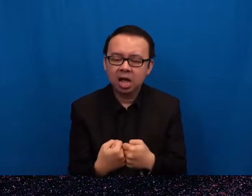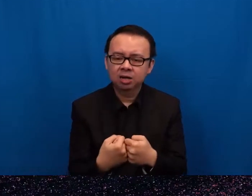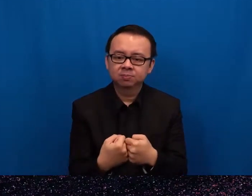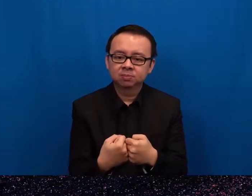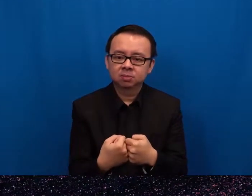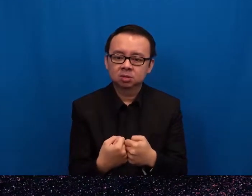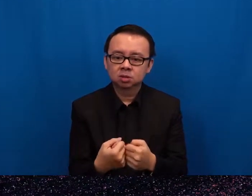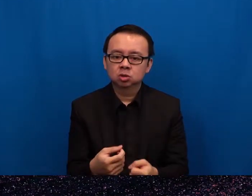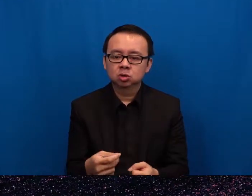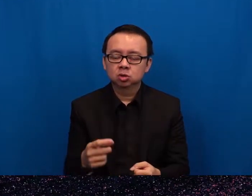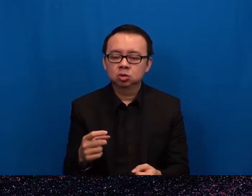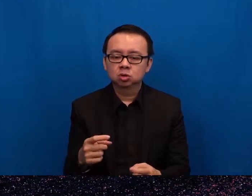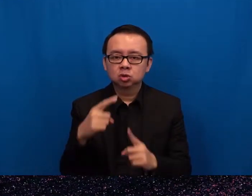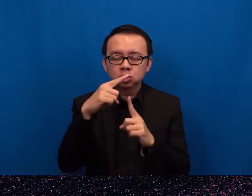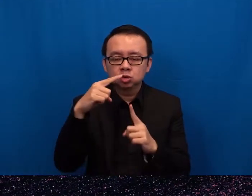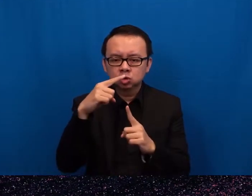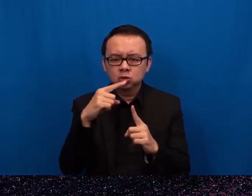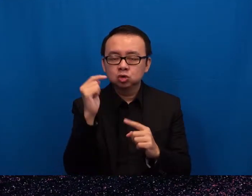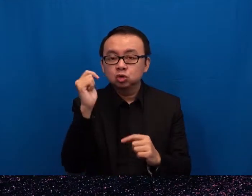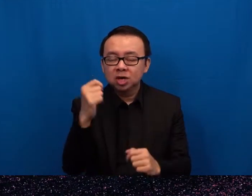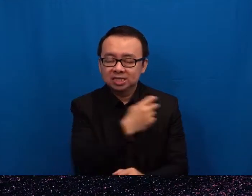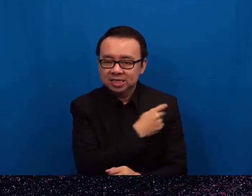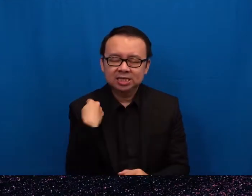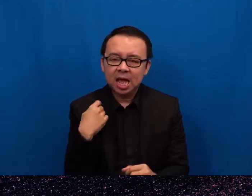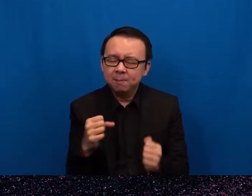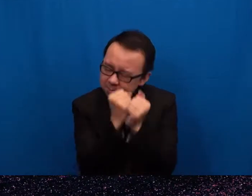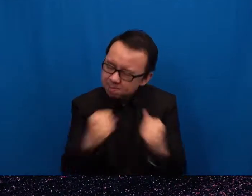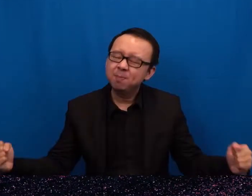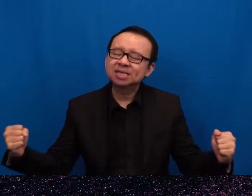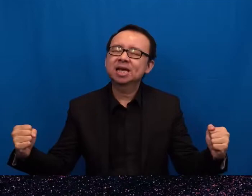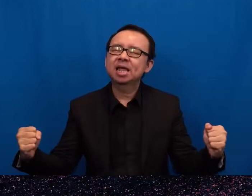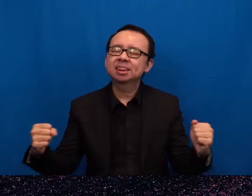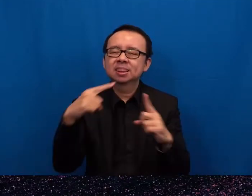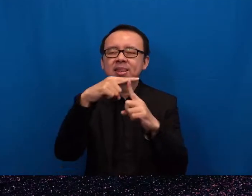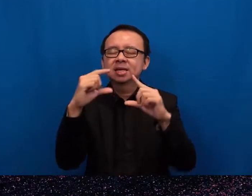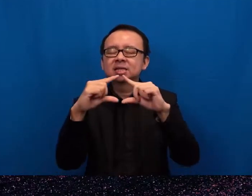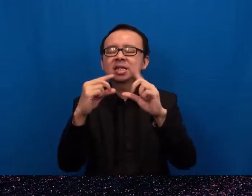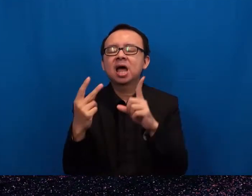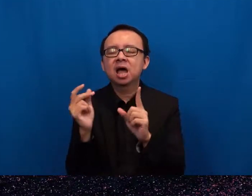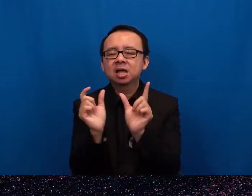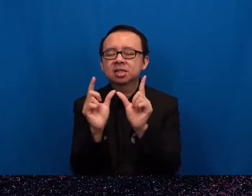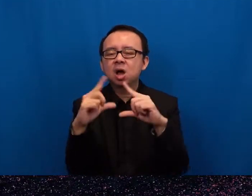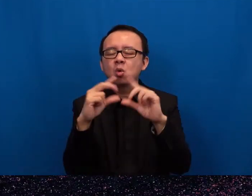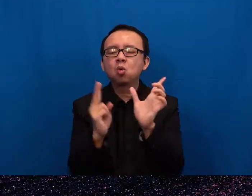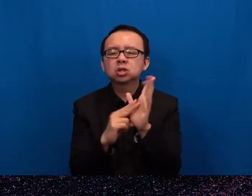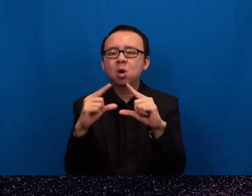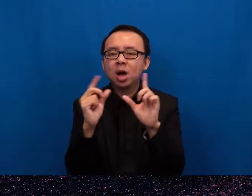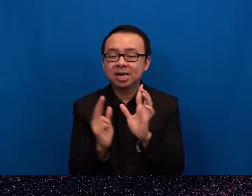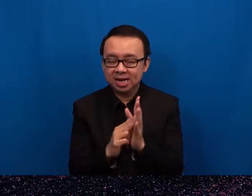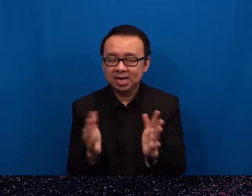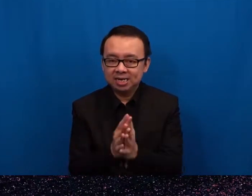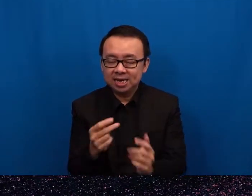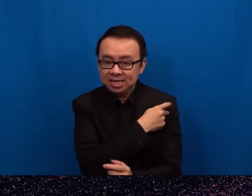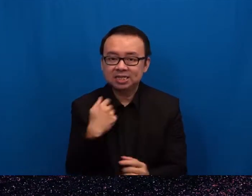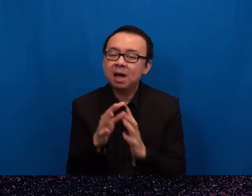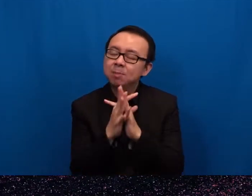hanya bebaskan tawanan. Kuasa Tuhan yang akan menghardik kegelapan itu untuk pergi. Tugas Anda hanya mendoakan